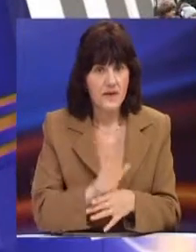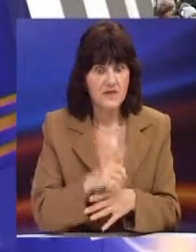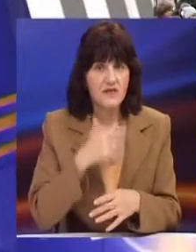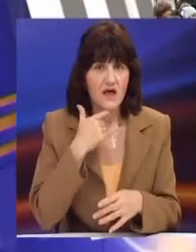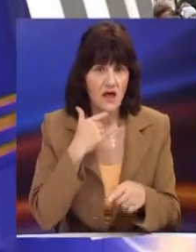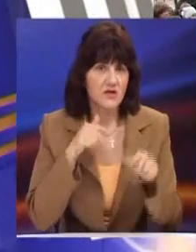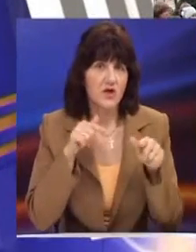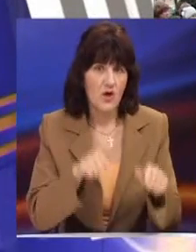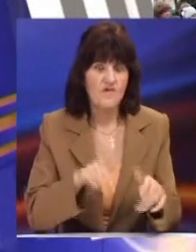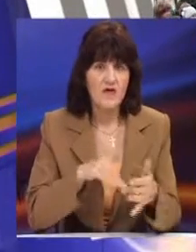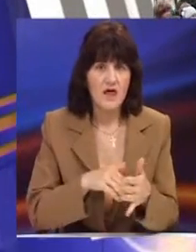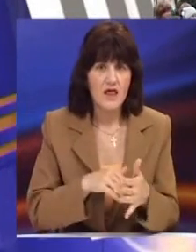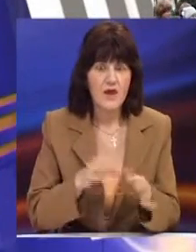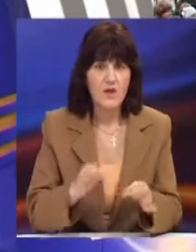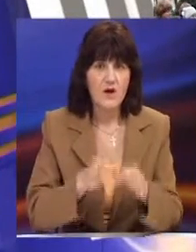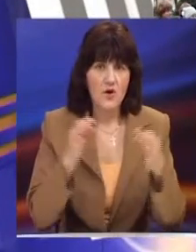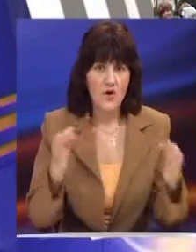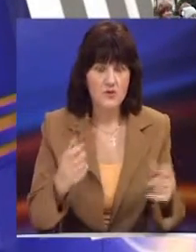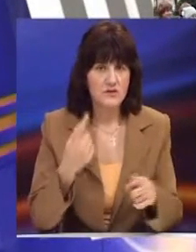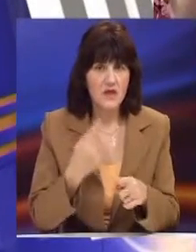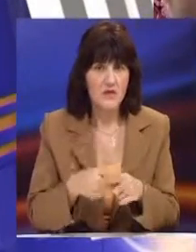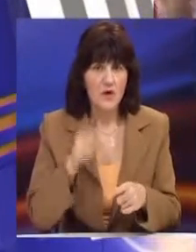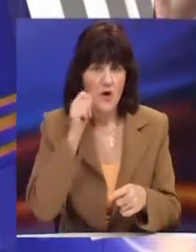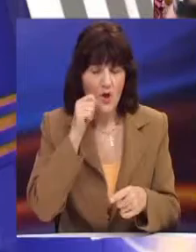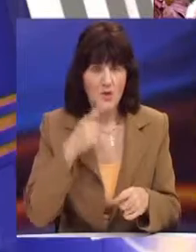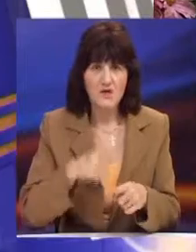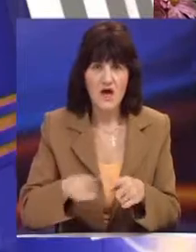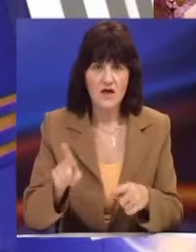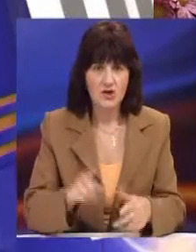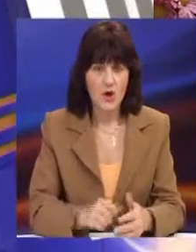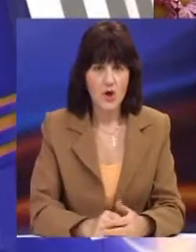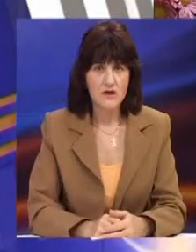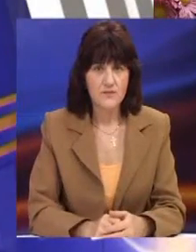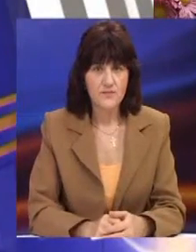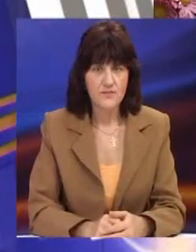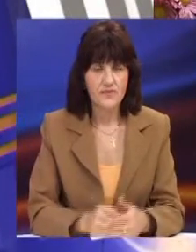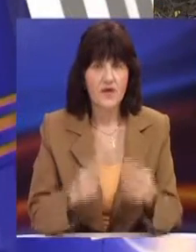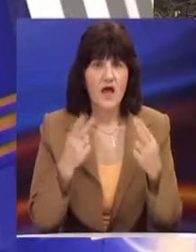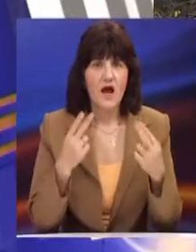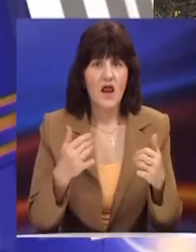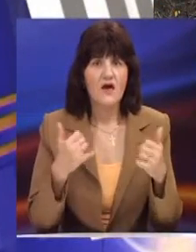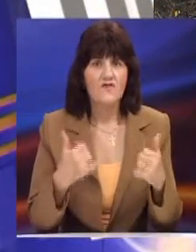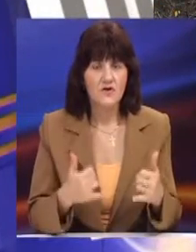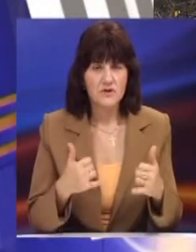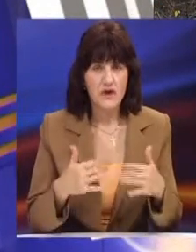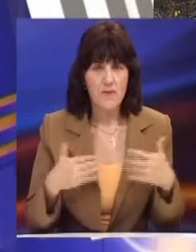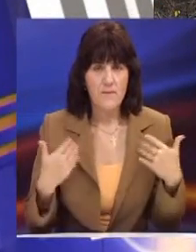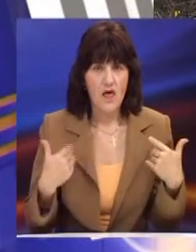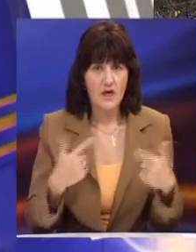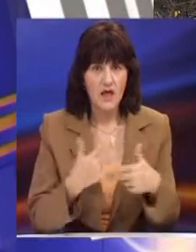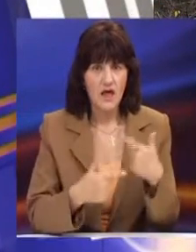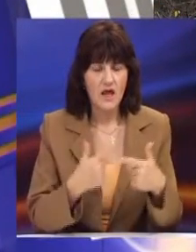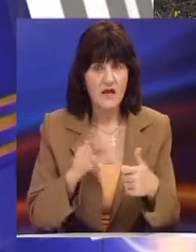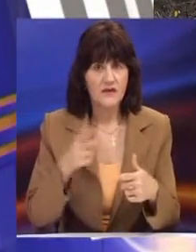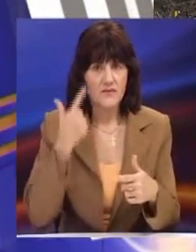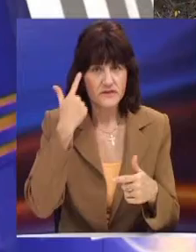kažu da se ovakvi datumi moraju obeležavati pre svega iz ljudskih razloga. To je i glavni cilj sada da se mlade generacije